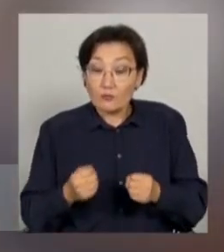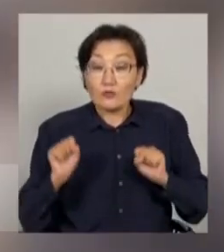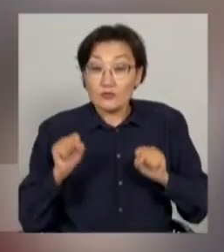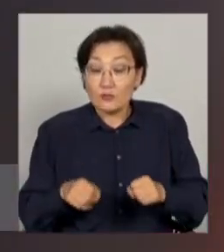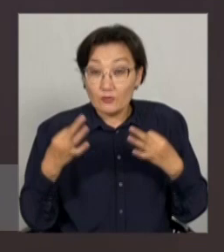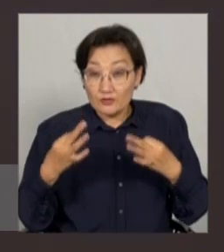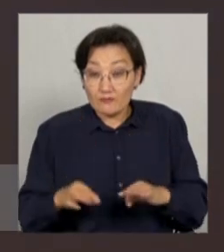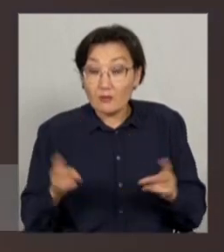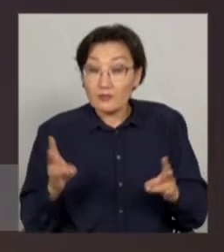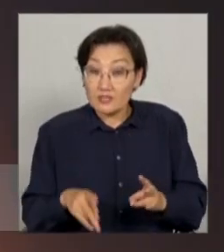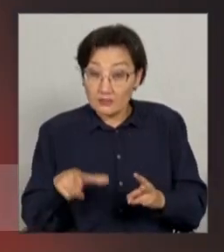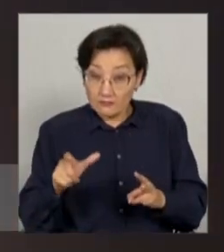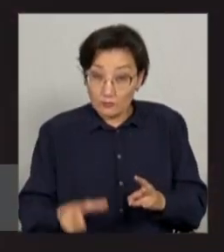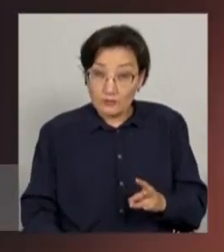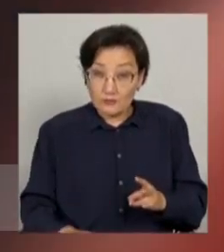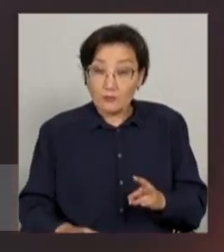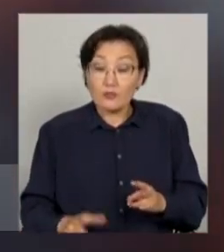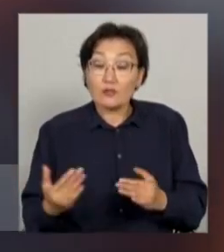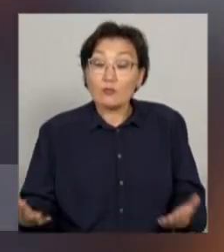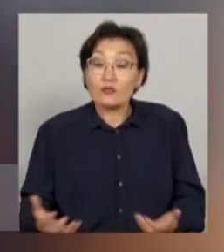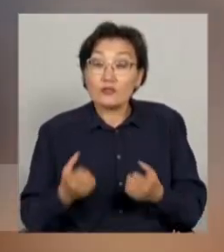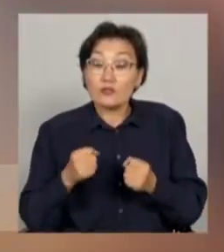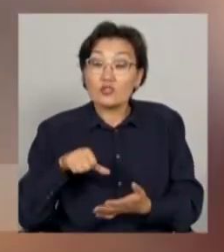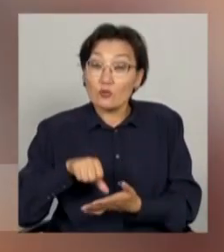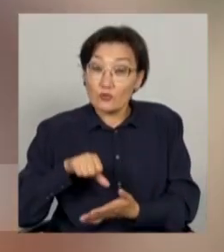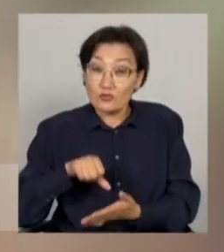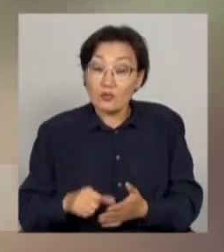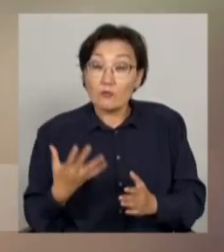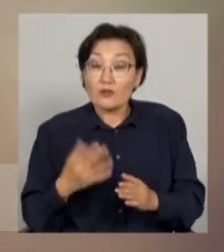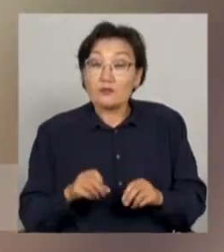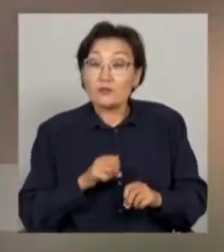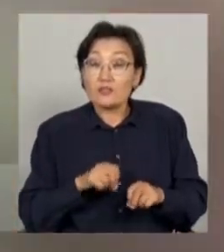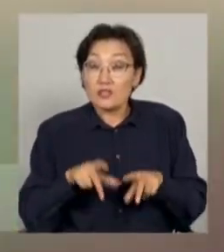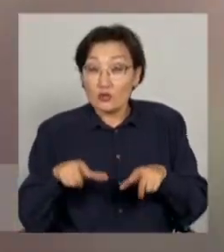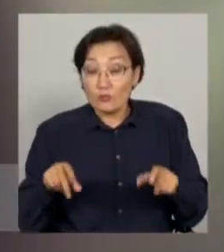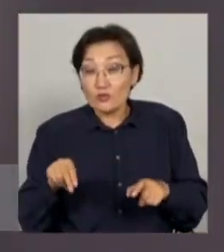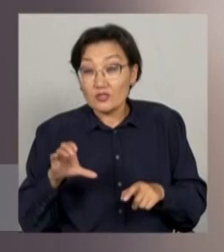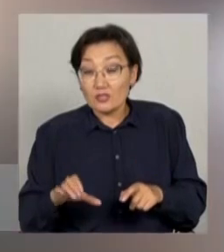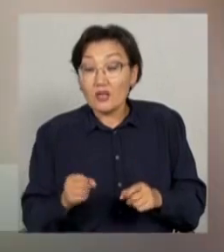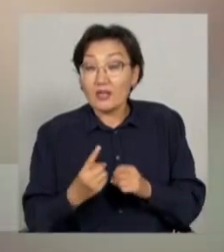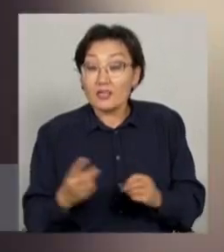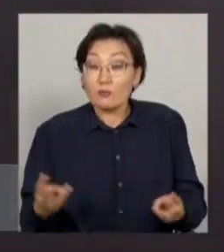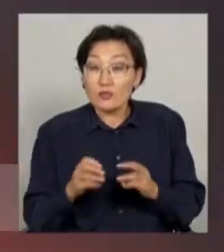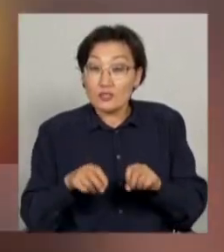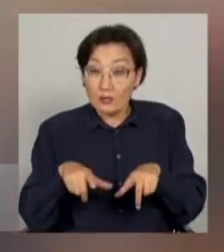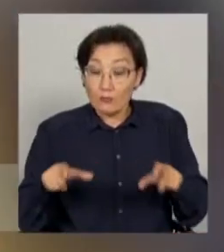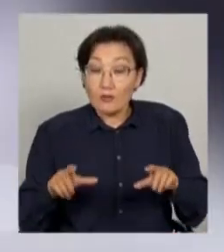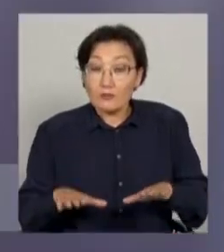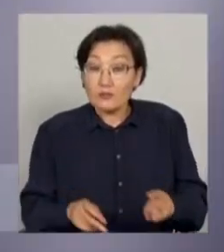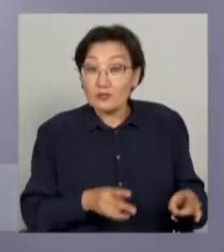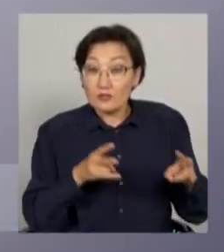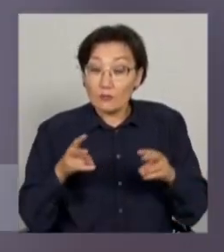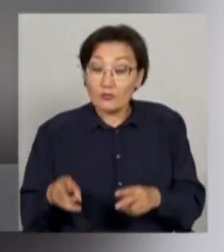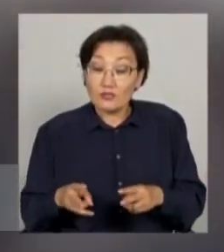сумели освободить пострадавшего мужчину. В его спасении принимали участие 5 сотрудников ДЧС и 11 пожарных. На место происшествия